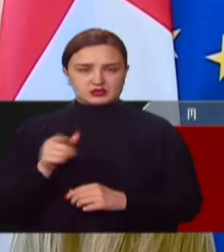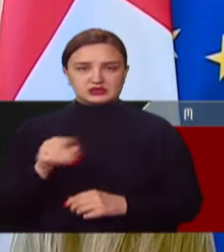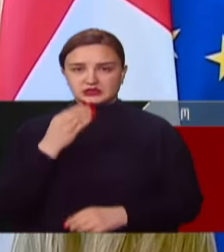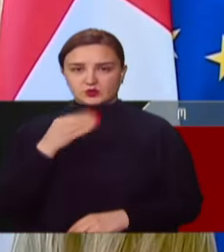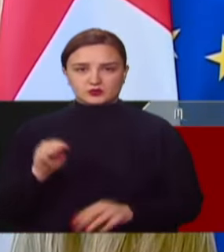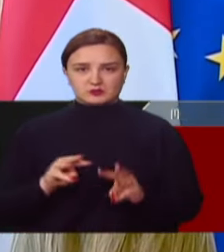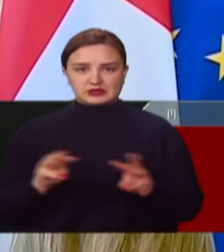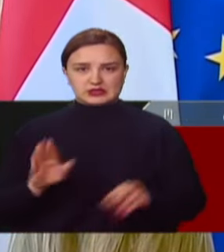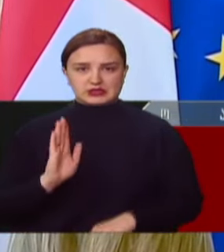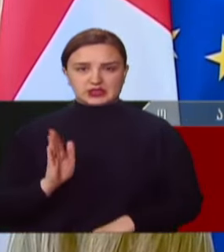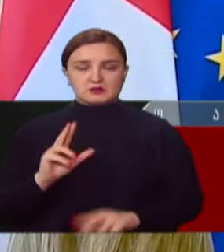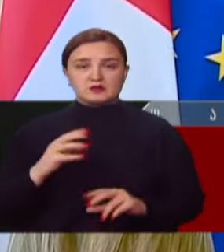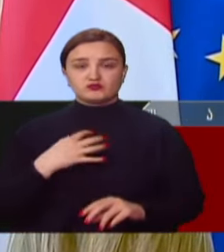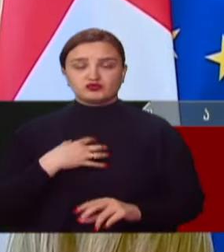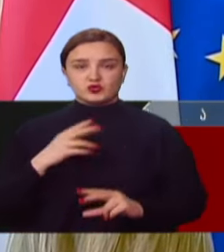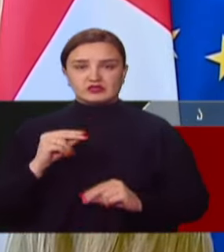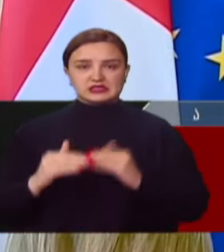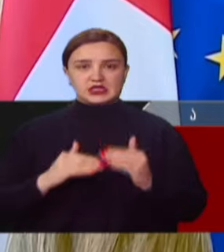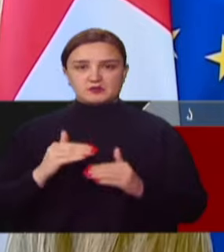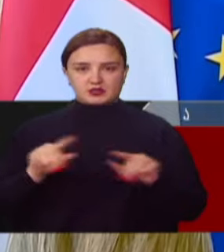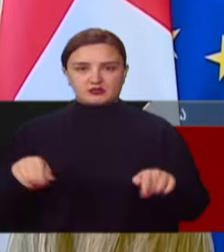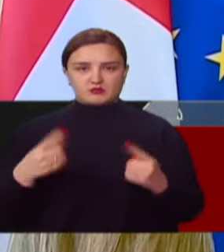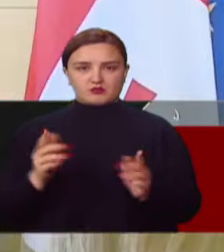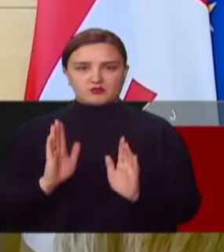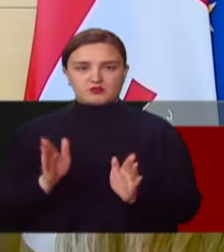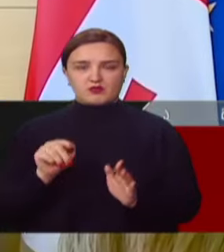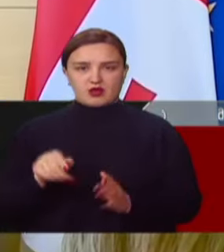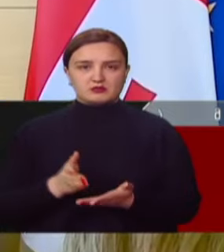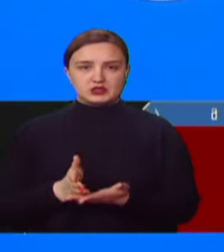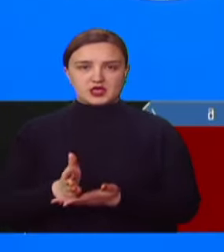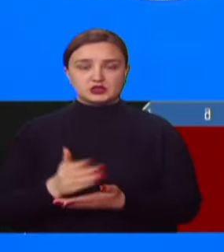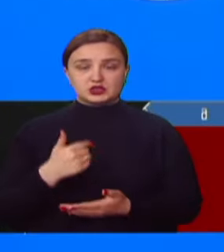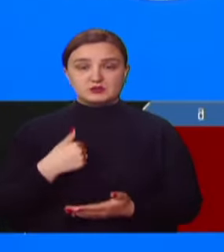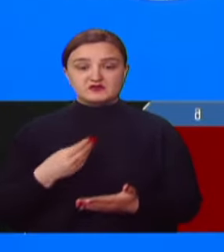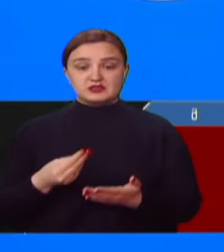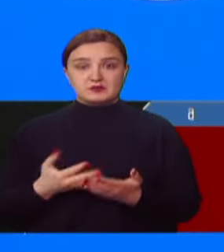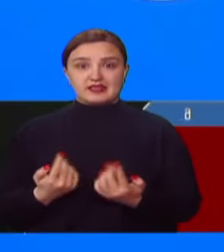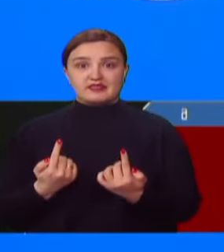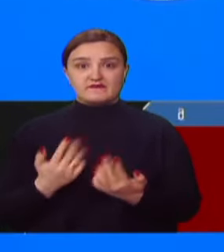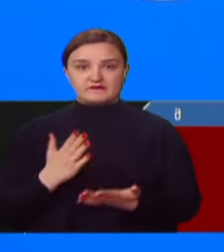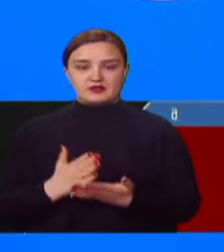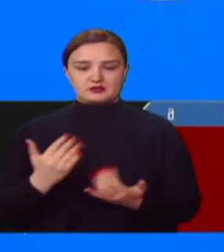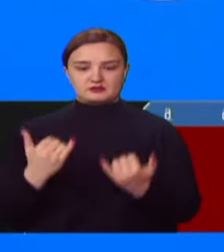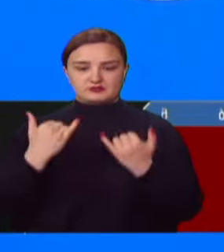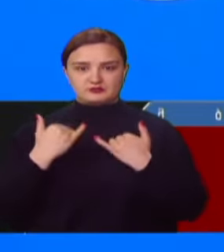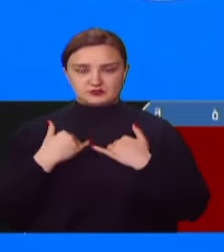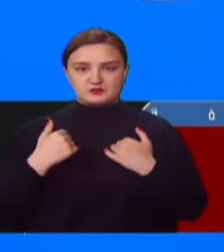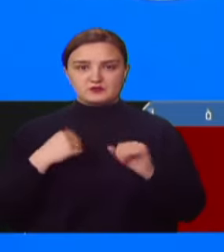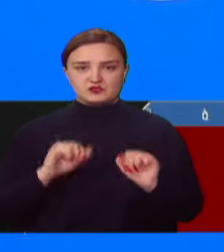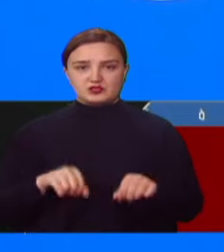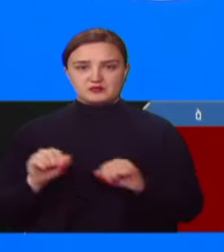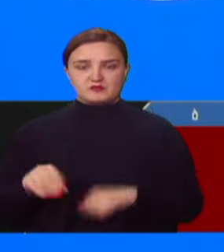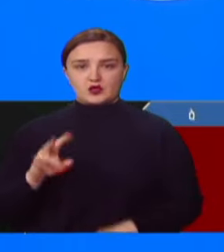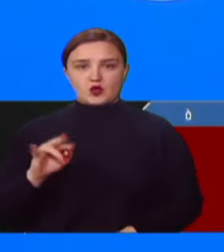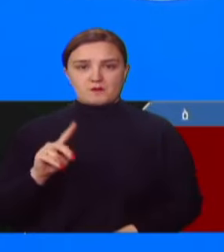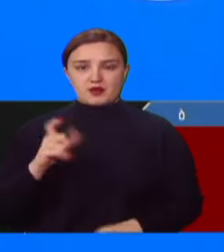მინისტრი და ძალიან მნიშვნელოვან წარმატებებს მოუტანს ამ დარგს. ჩემთვის პატივია, რომ მექნება შესაძლებლობა ირაკლი კობახიძის